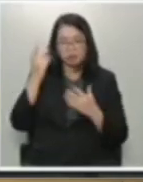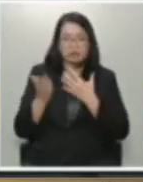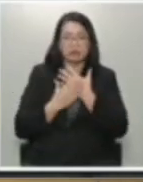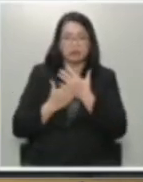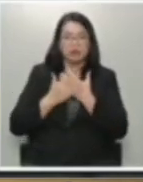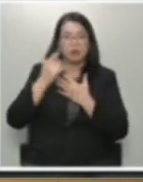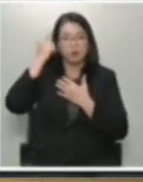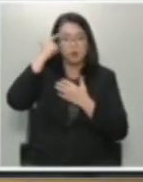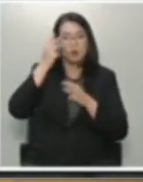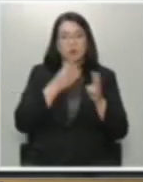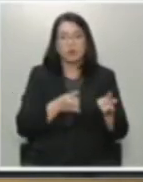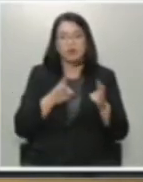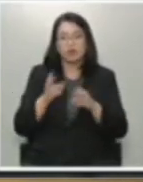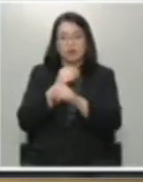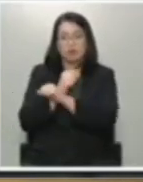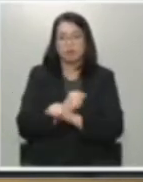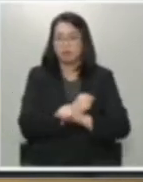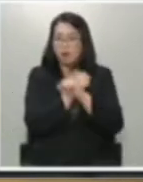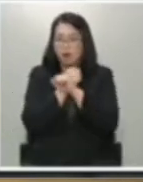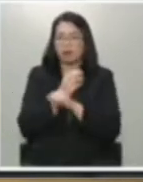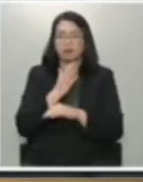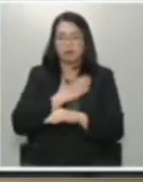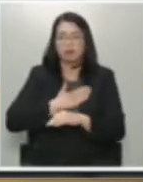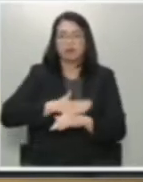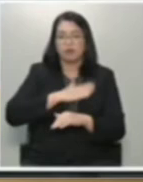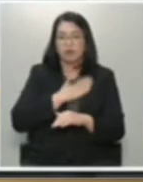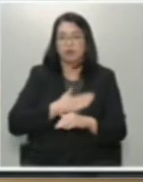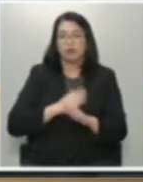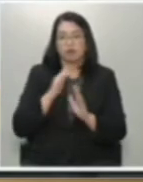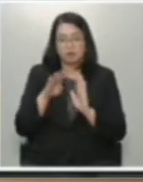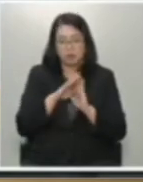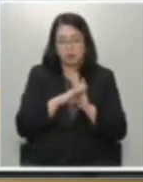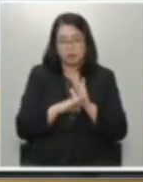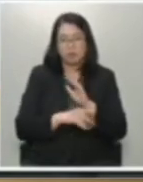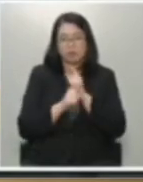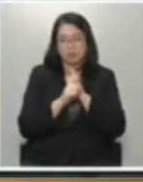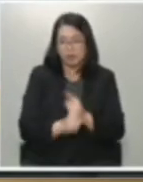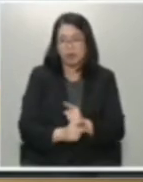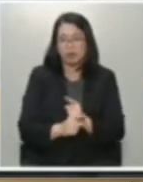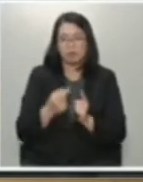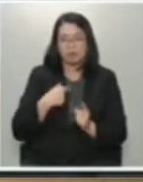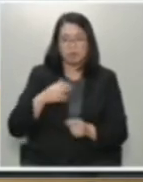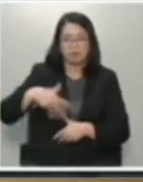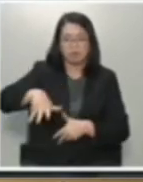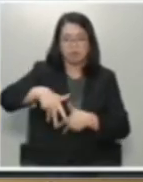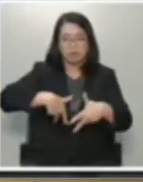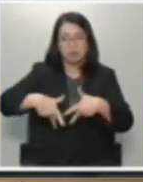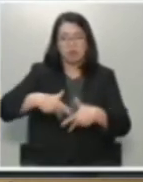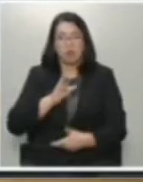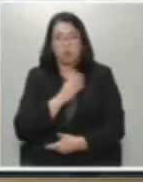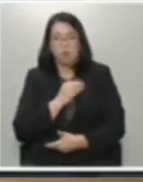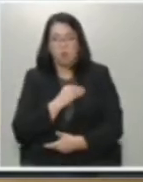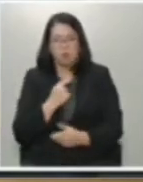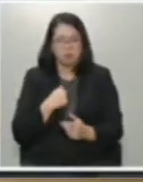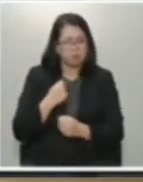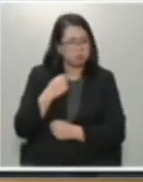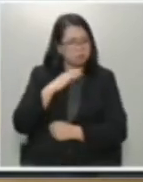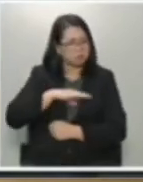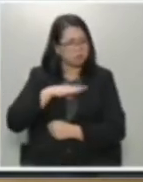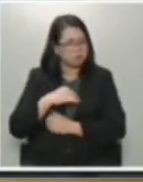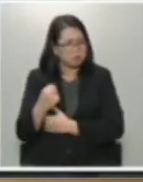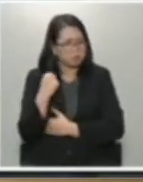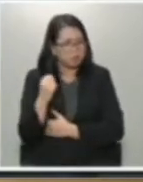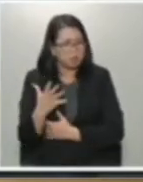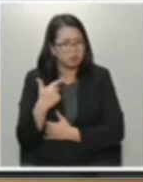ในการที่จะรับรู้ข้อมูลนะครับแล้วก็จะทำให้พี่น้องประชาชนเนี่ยไม่เกิดความหวาดกลัวแล้วก็ไม่มั่นใจในชีวิตน